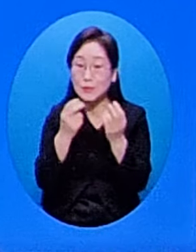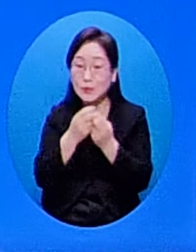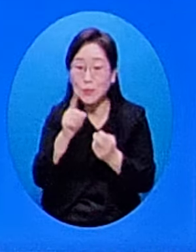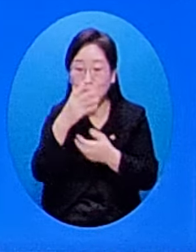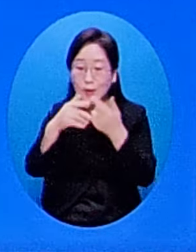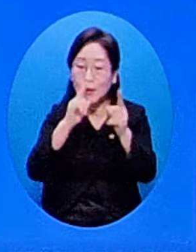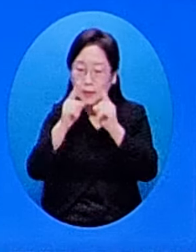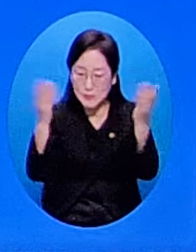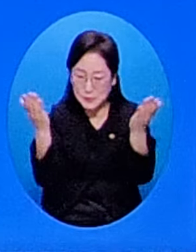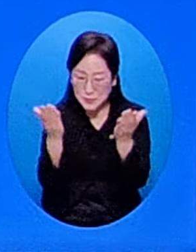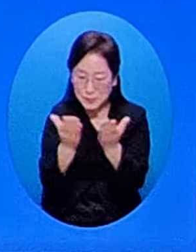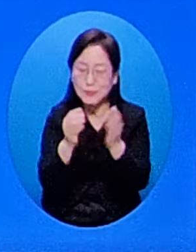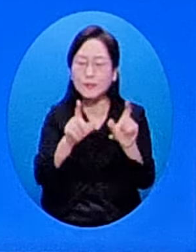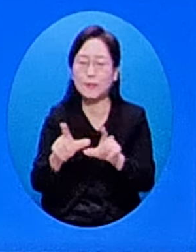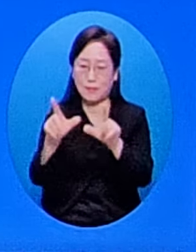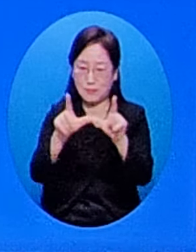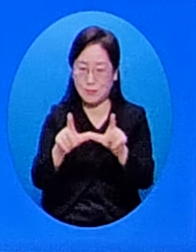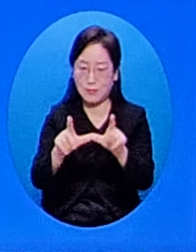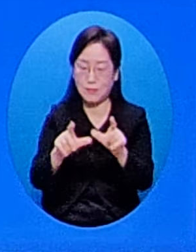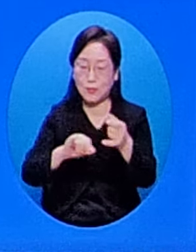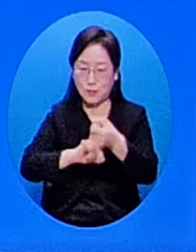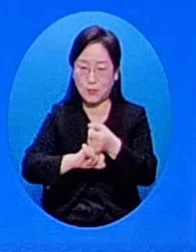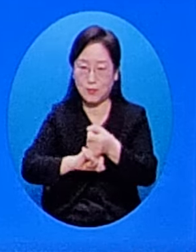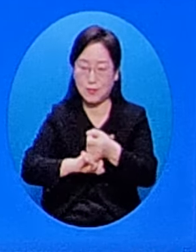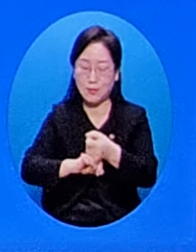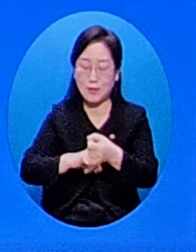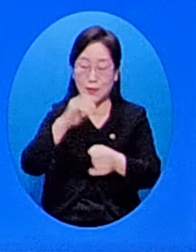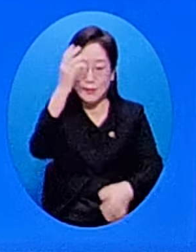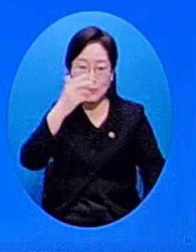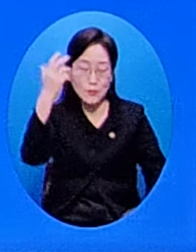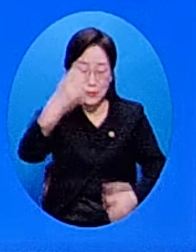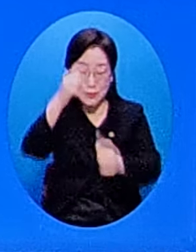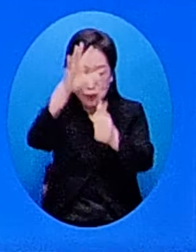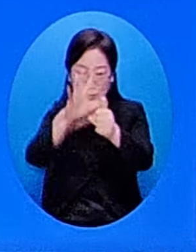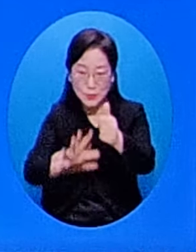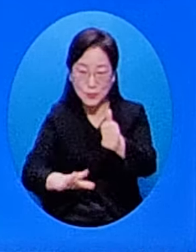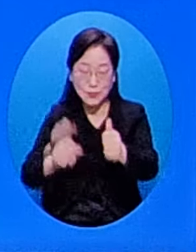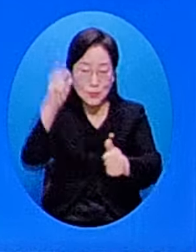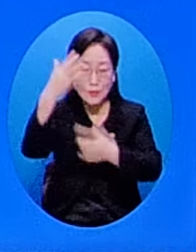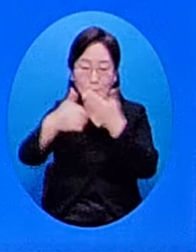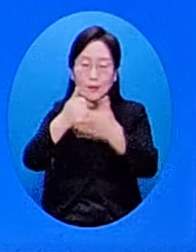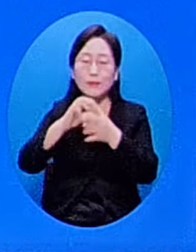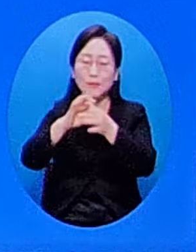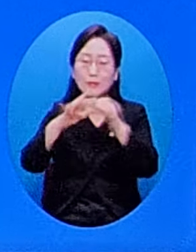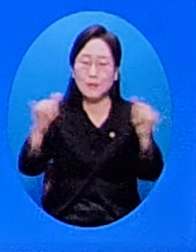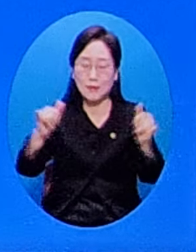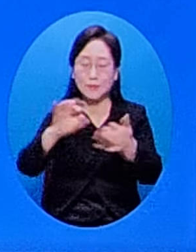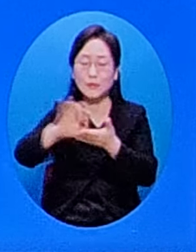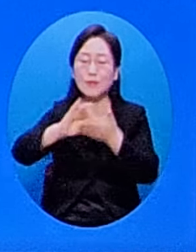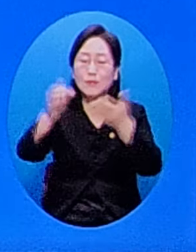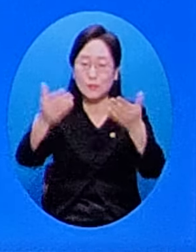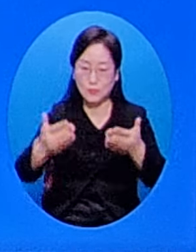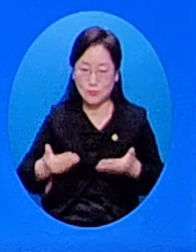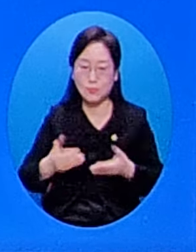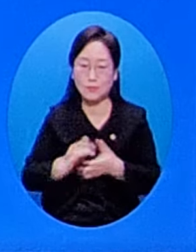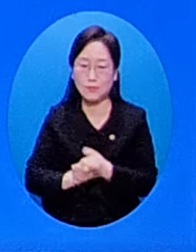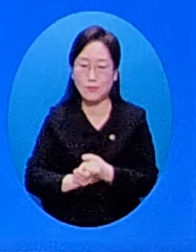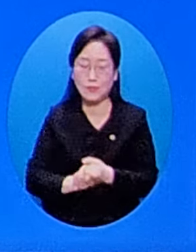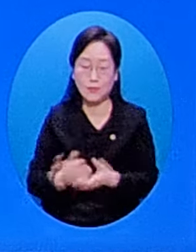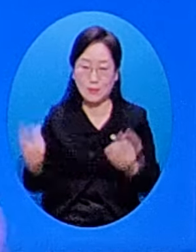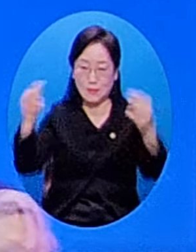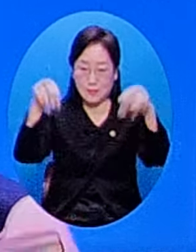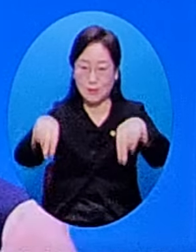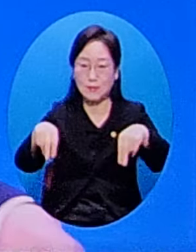사는 길밖에 없습니다. 말씀을 잡고 기도하면 성령이 우리에게 임해서 위대한 하나님의 사람으로 우리를 사용해 주실 것입니다. 우리 자리에서